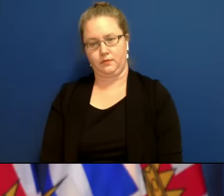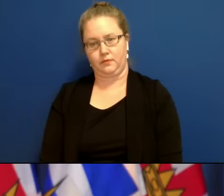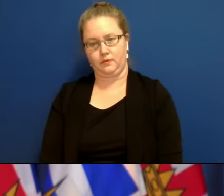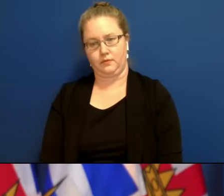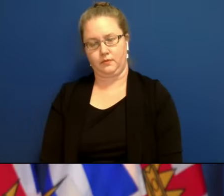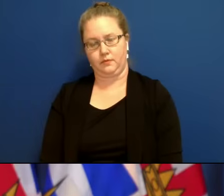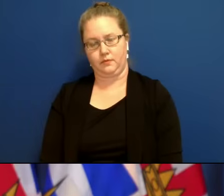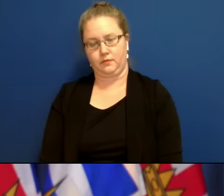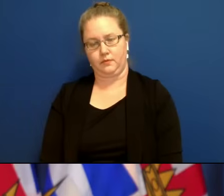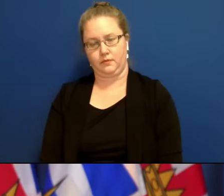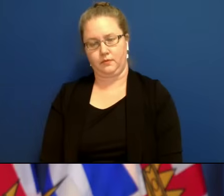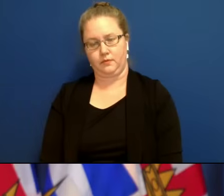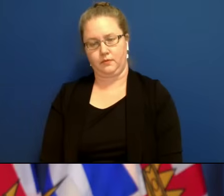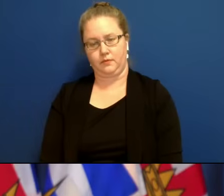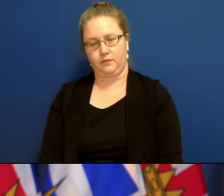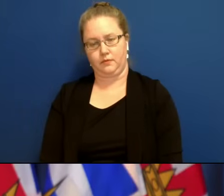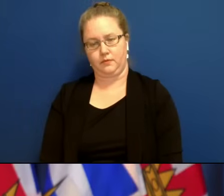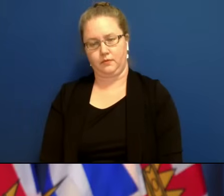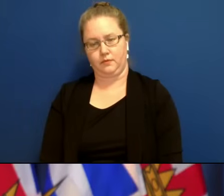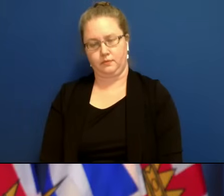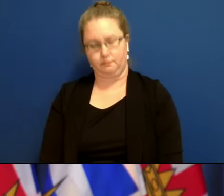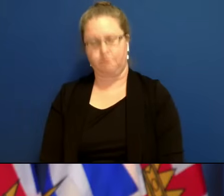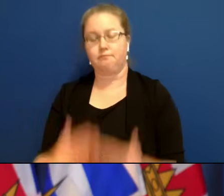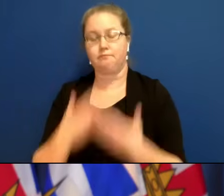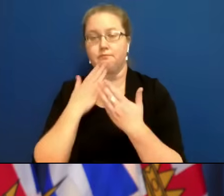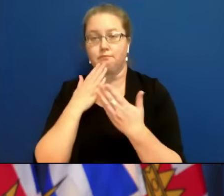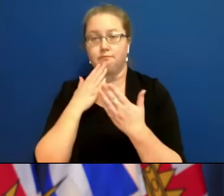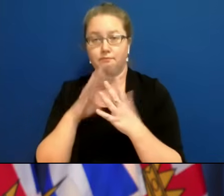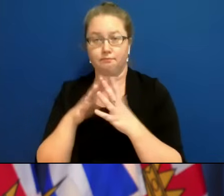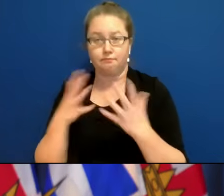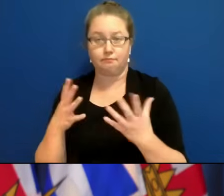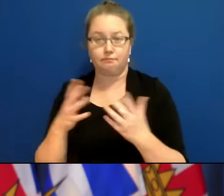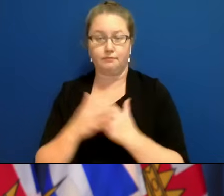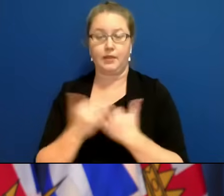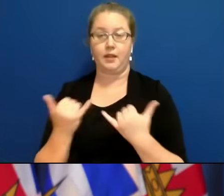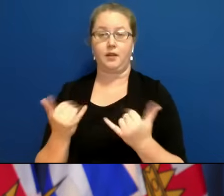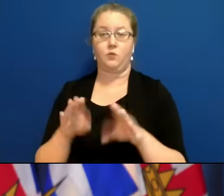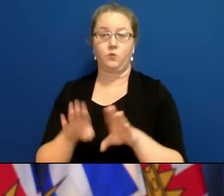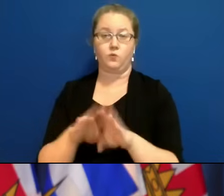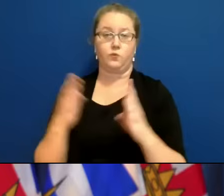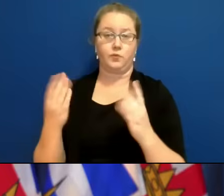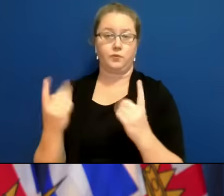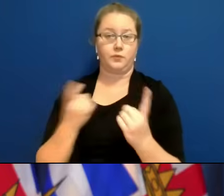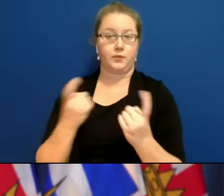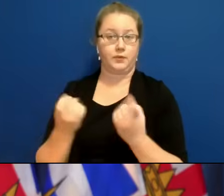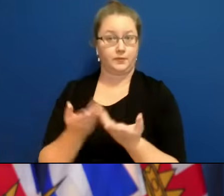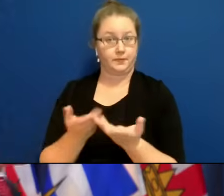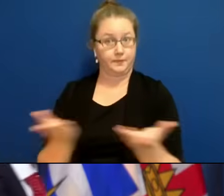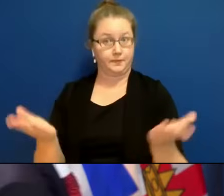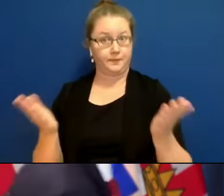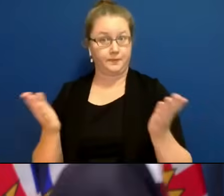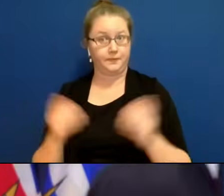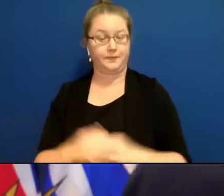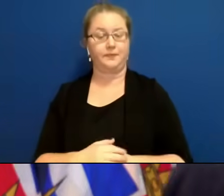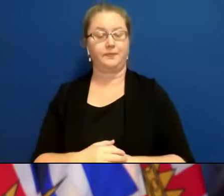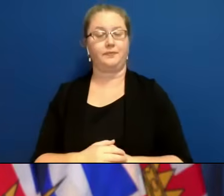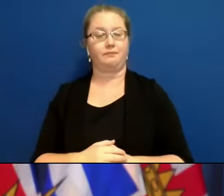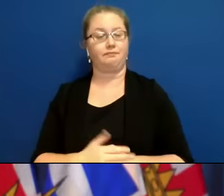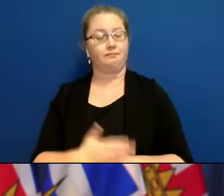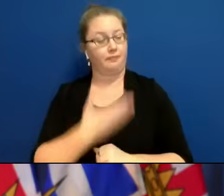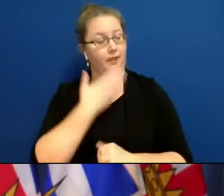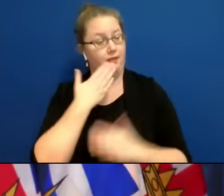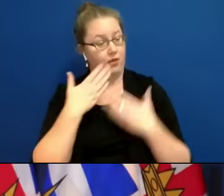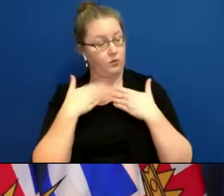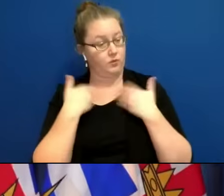sont en isolement à leur domicile. Merci beaucoup. Thank you very much. We're happy to take your questions. Thank